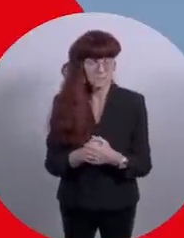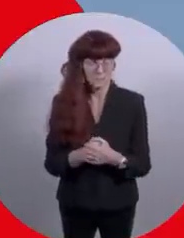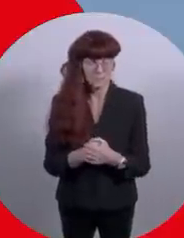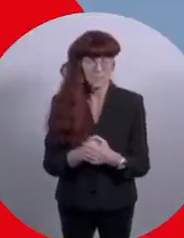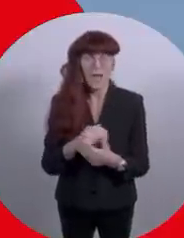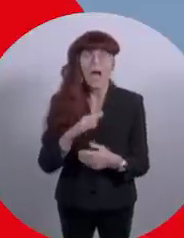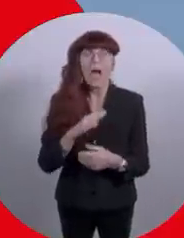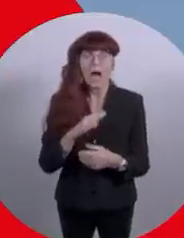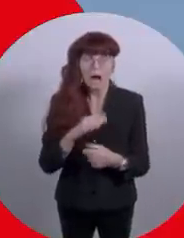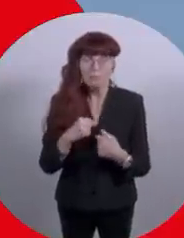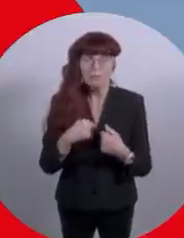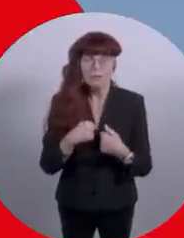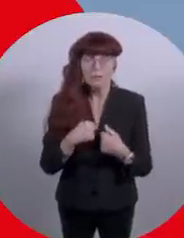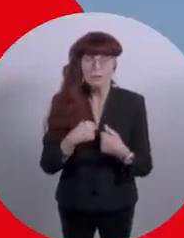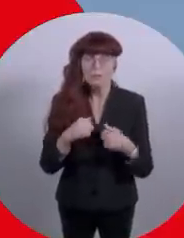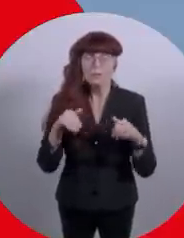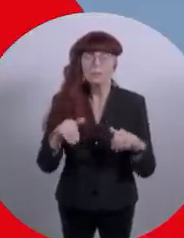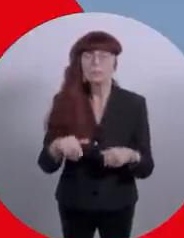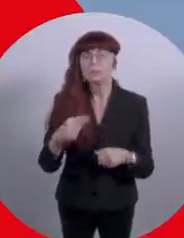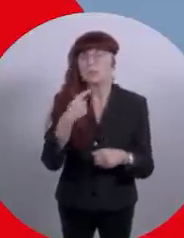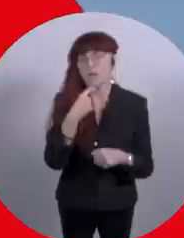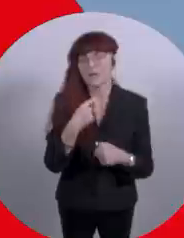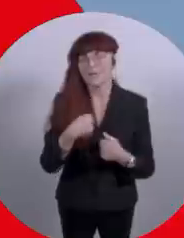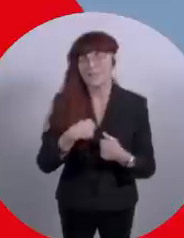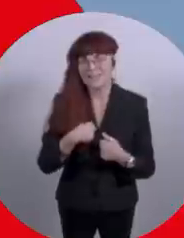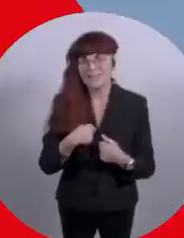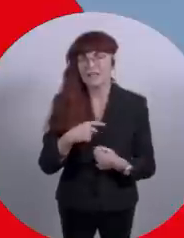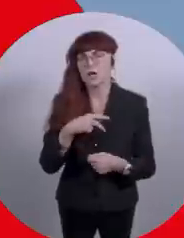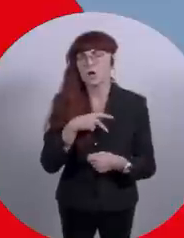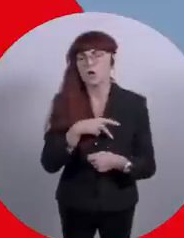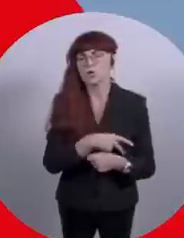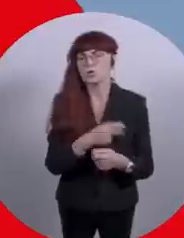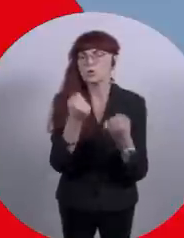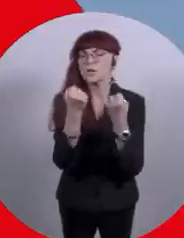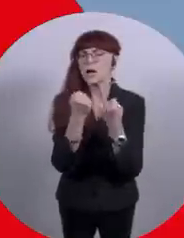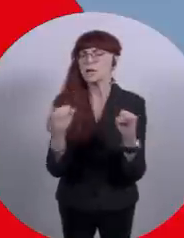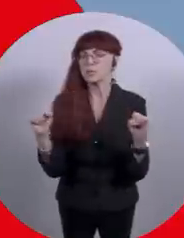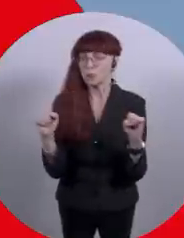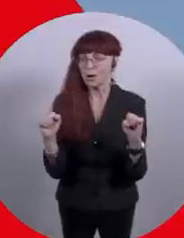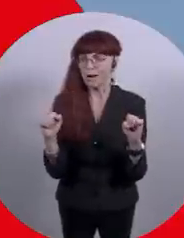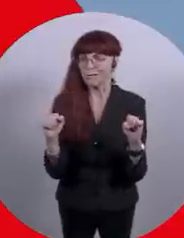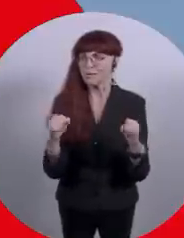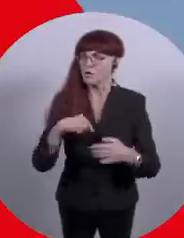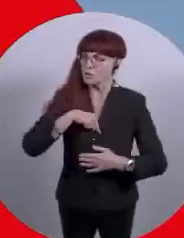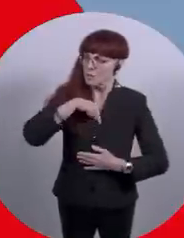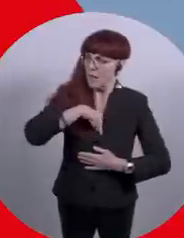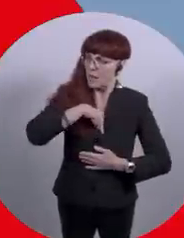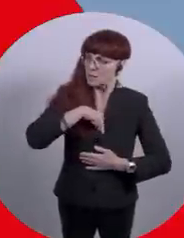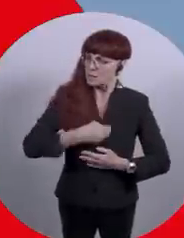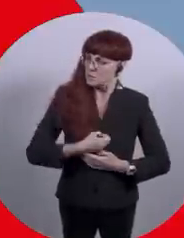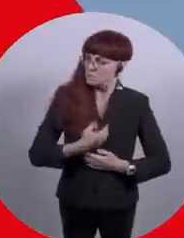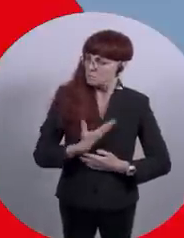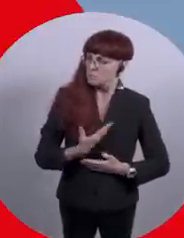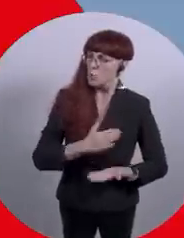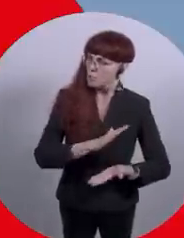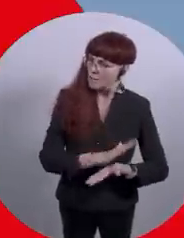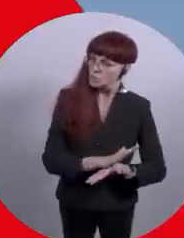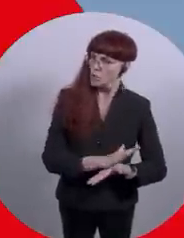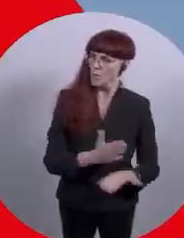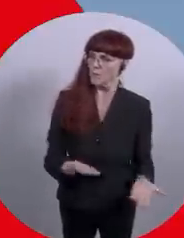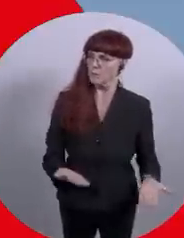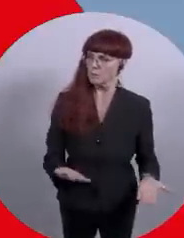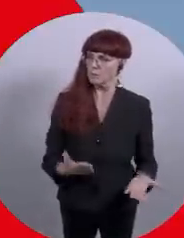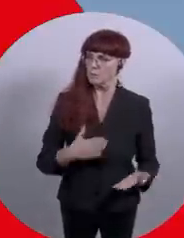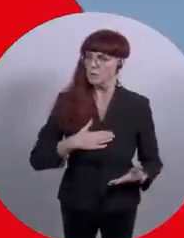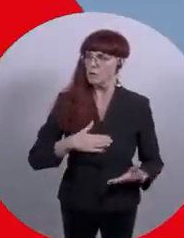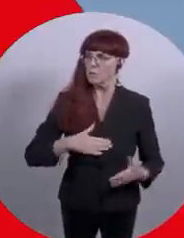aber ich muss euch sagen ich bin ein Sozialdemokrat das Überzeugung ich stehe für meine Grundsätze